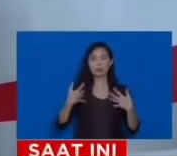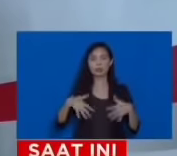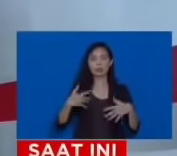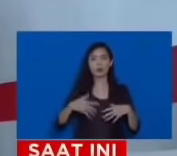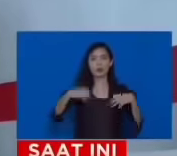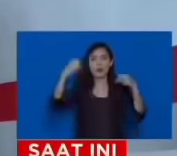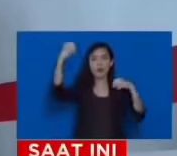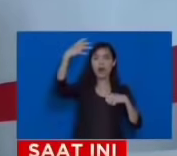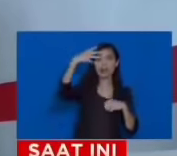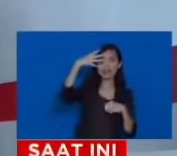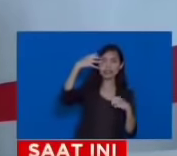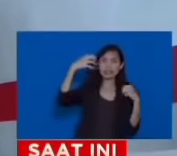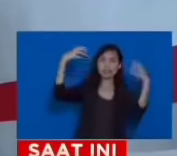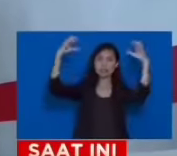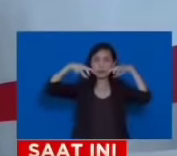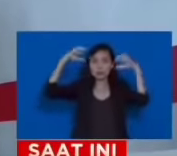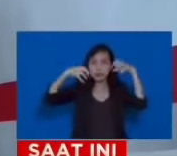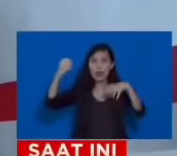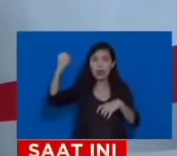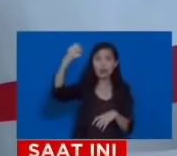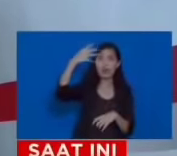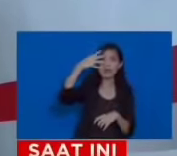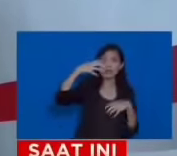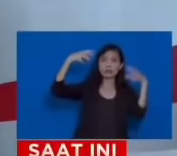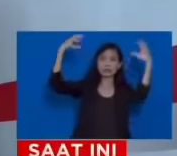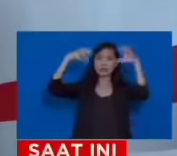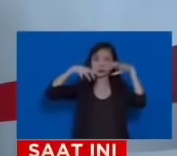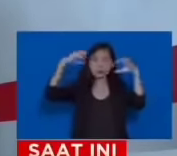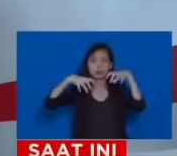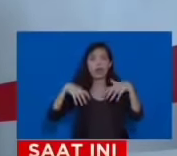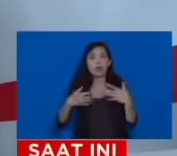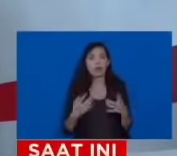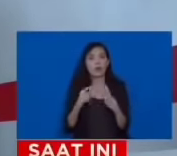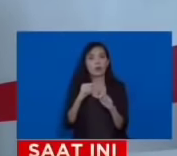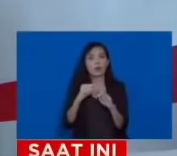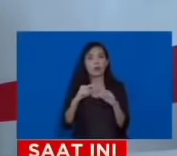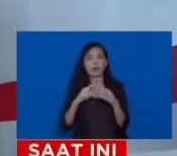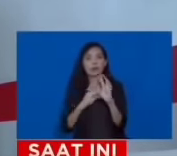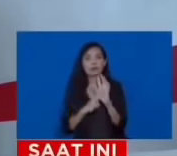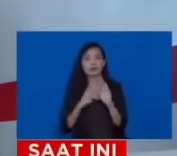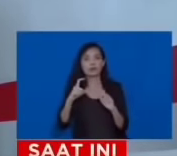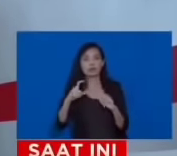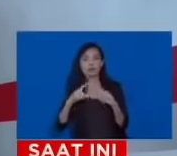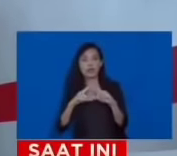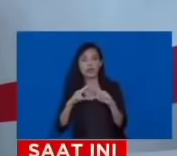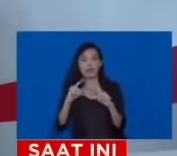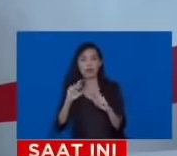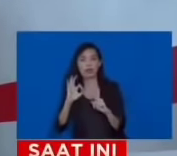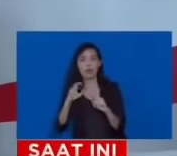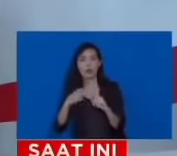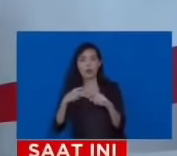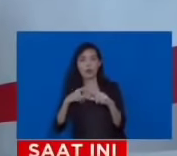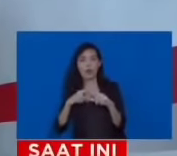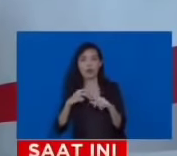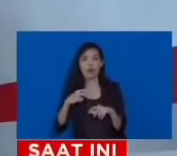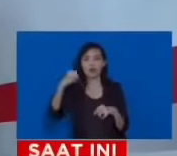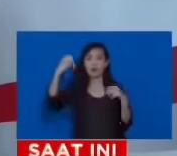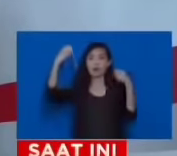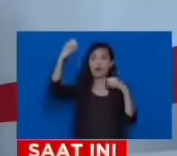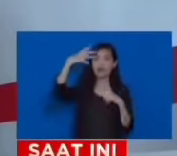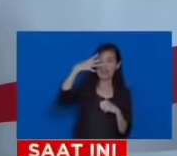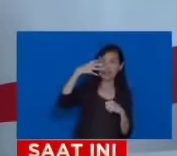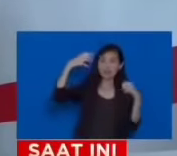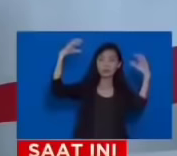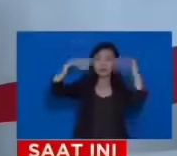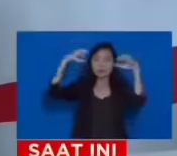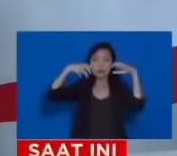gambar yang klasik dari episode ini adalah munculnya penyakit demam berdarah.